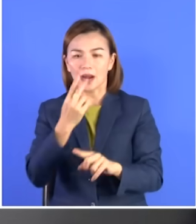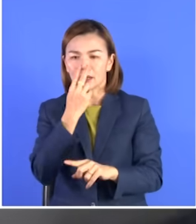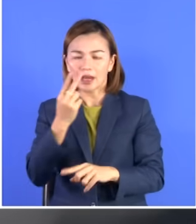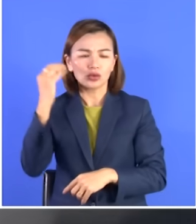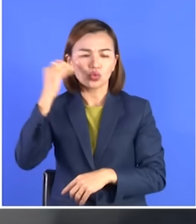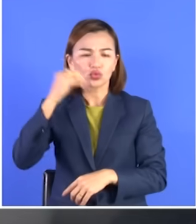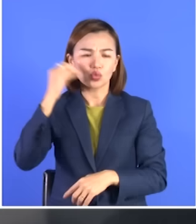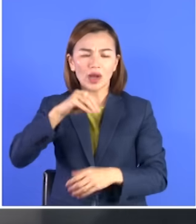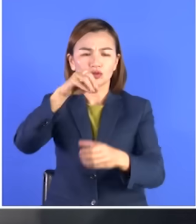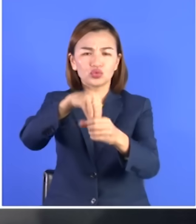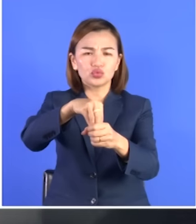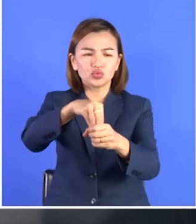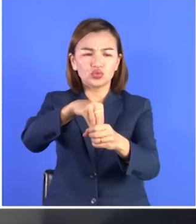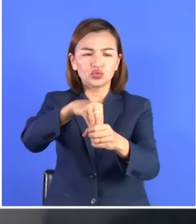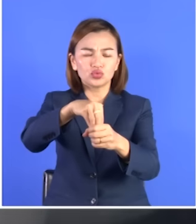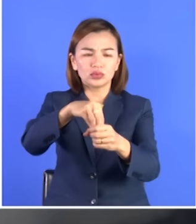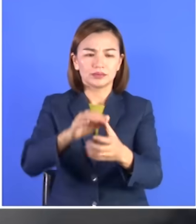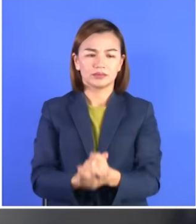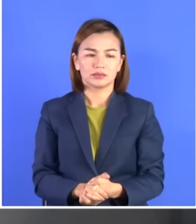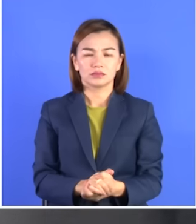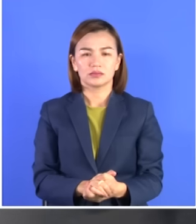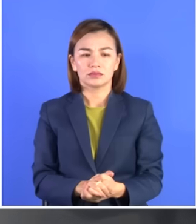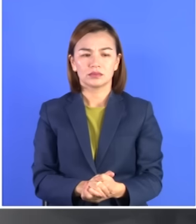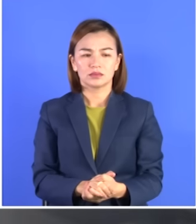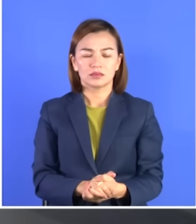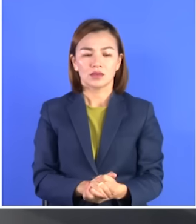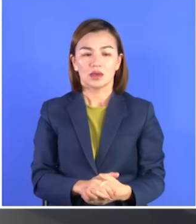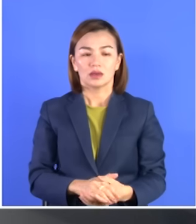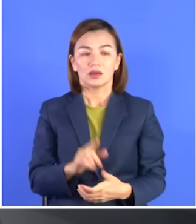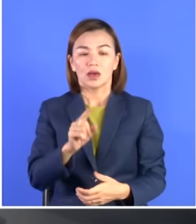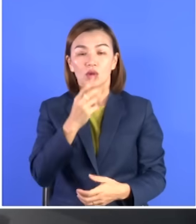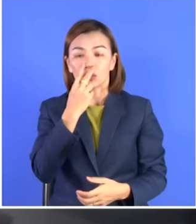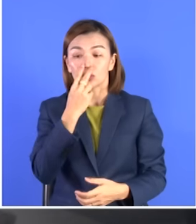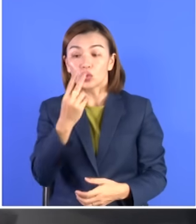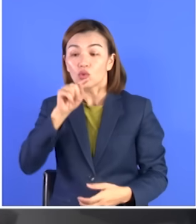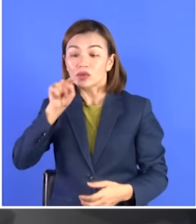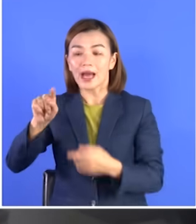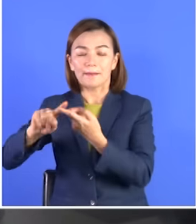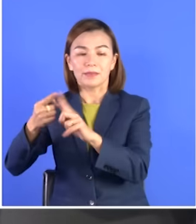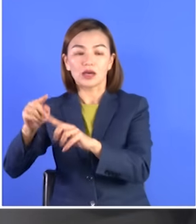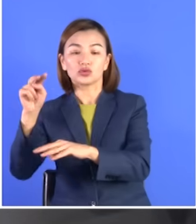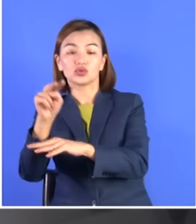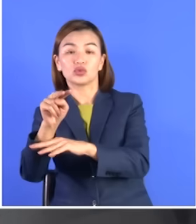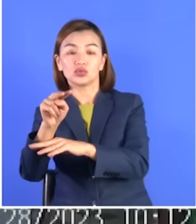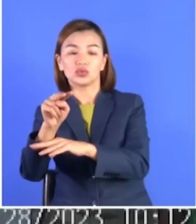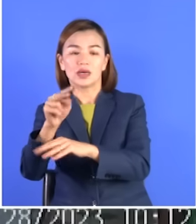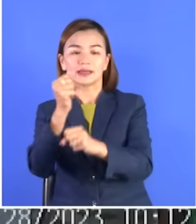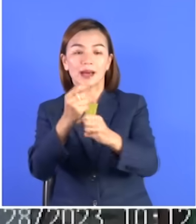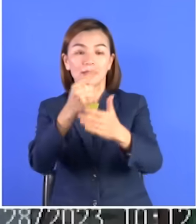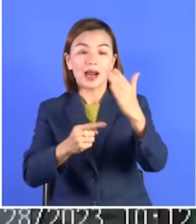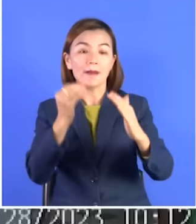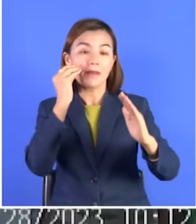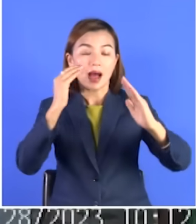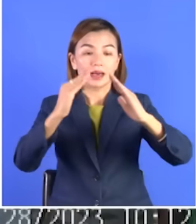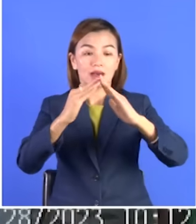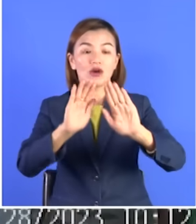เลยนะครับแล้วก็คำสั่งก็คือบอกว่าบอกเพื่อนว่าคอยดูหน่อยนะว่าแฟนเนี่ยจะทำอะไรในบ้านมั้ย